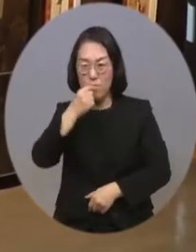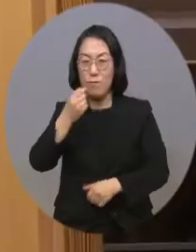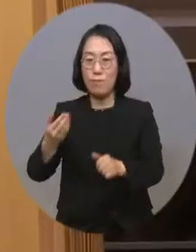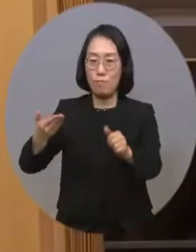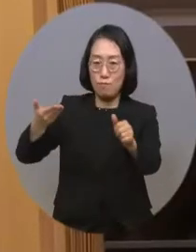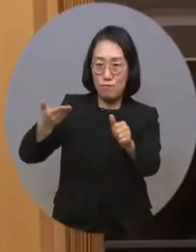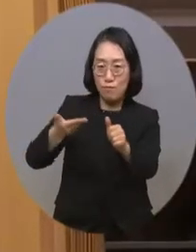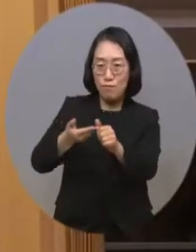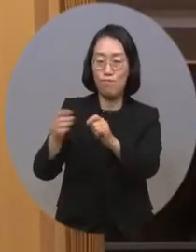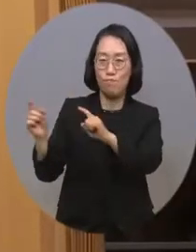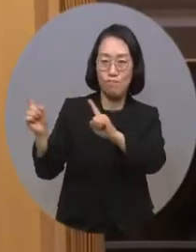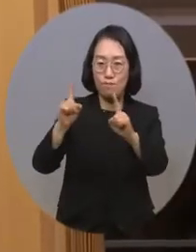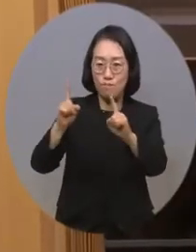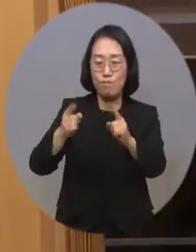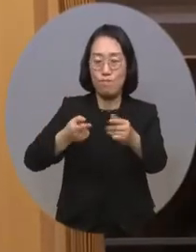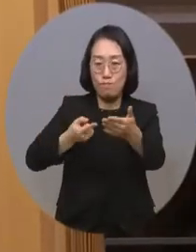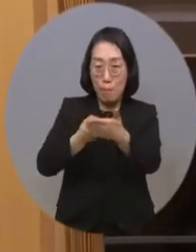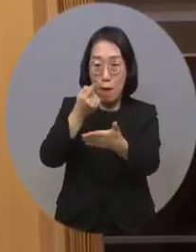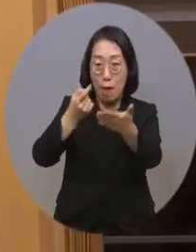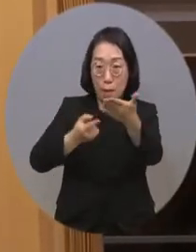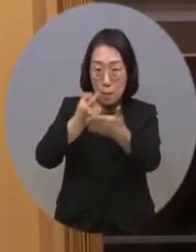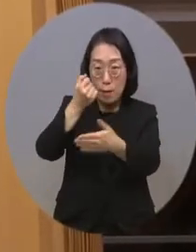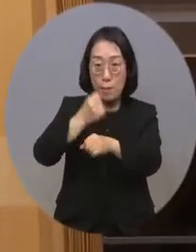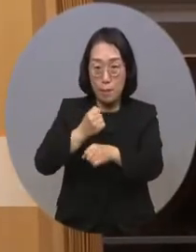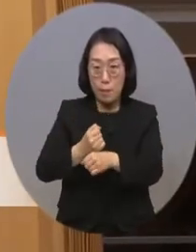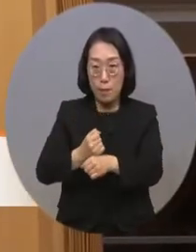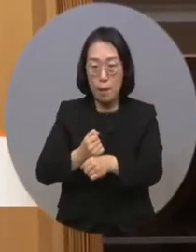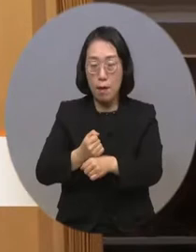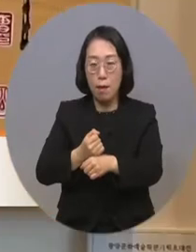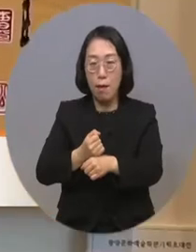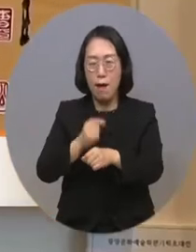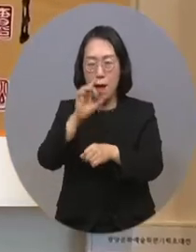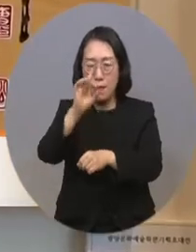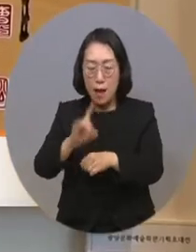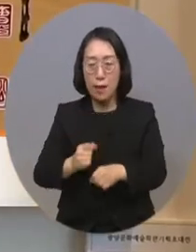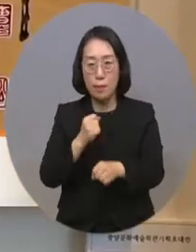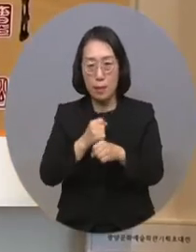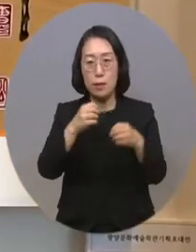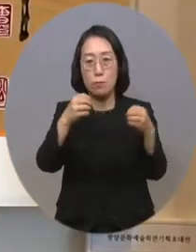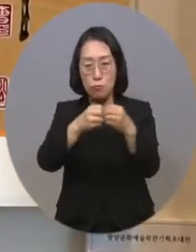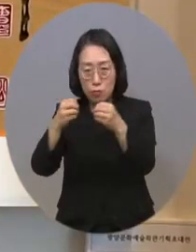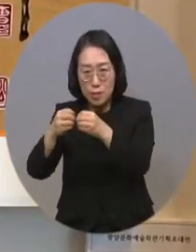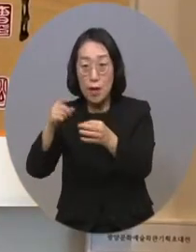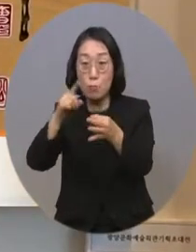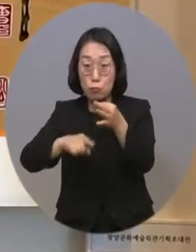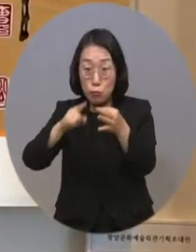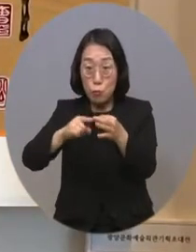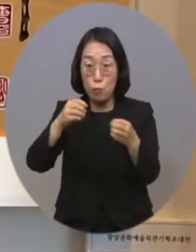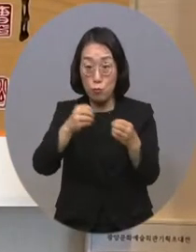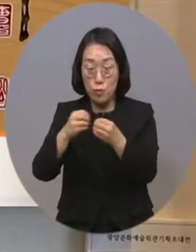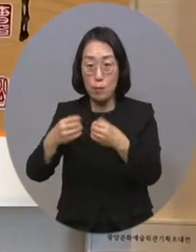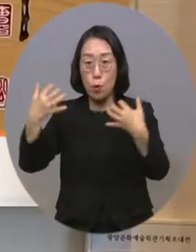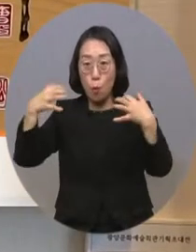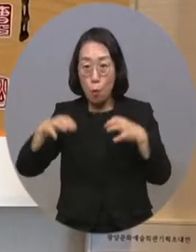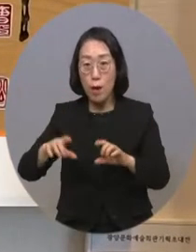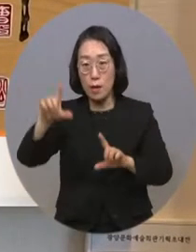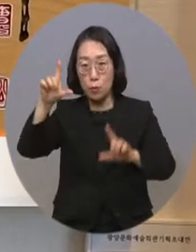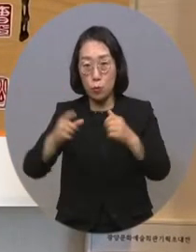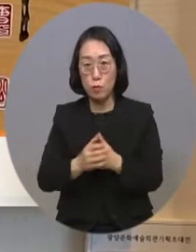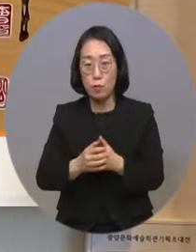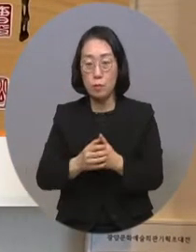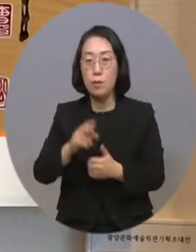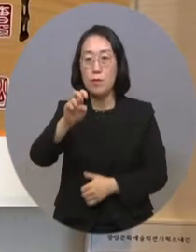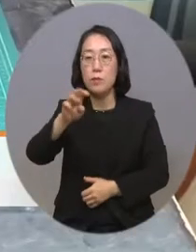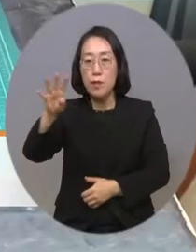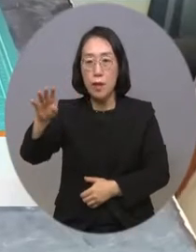주제로 나무에 한 땀 한 땀 혼을 담은 반야심경, 호랑이 등 작품 총 24점이 선을 보이고